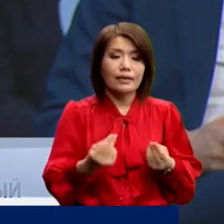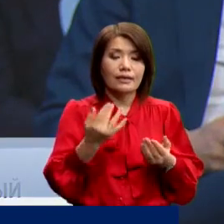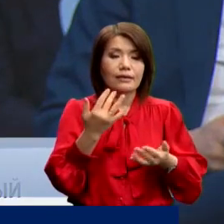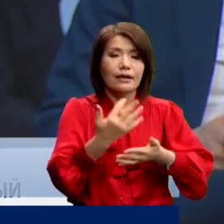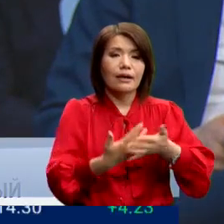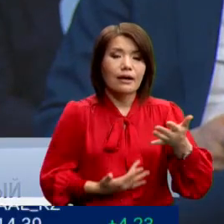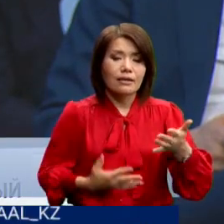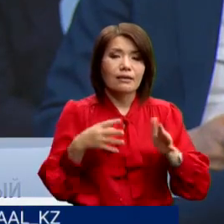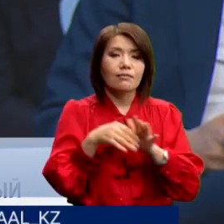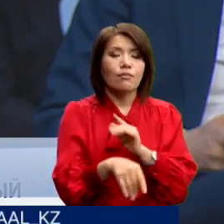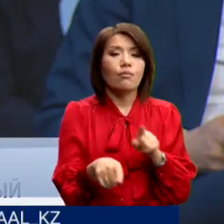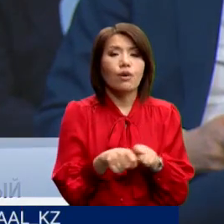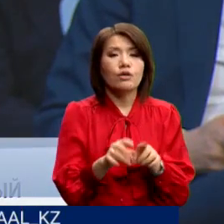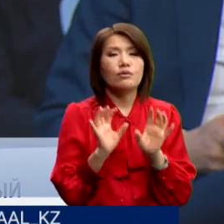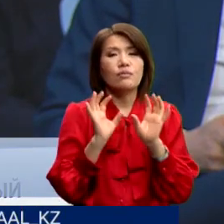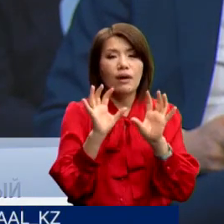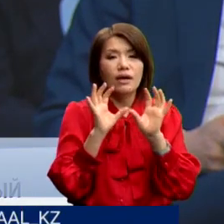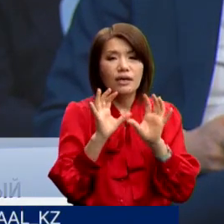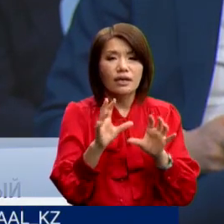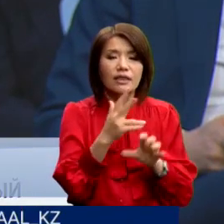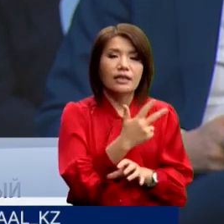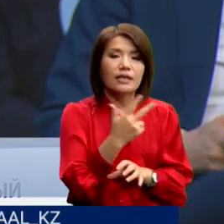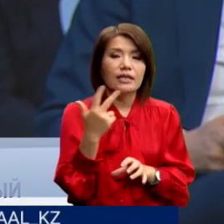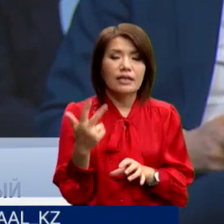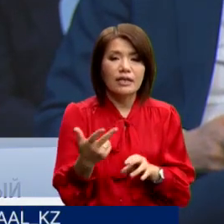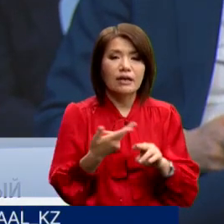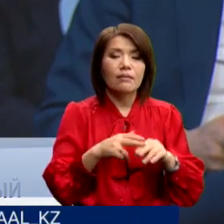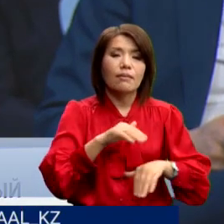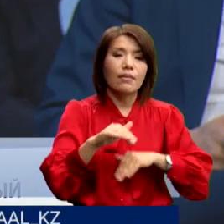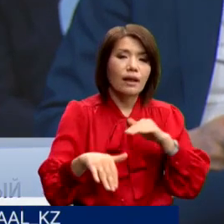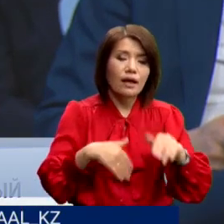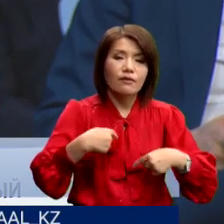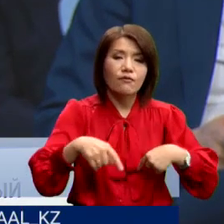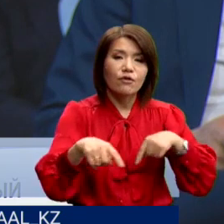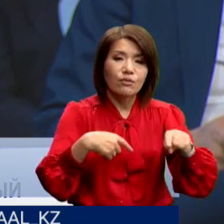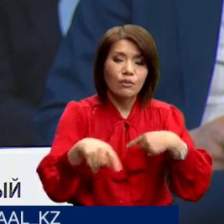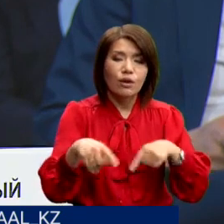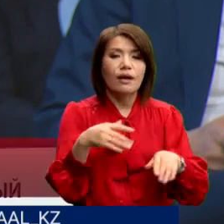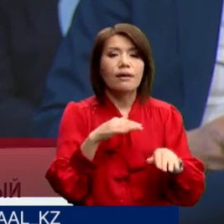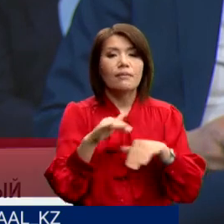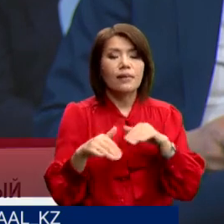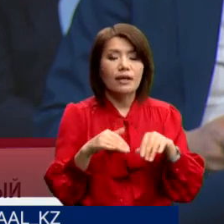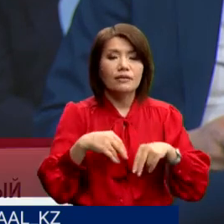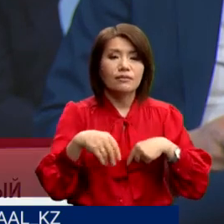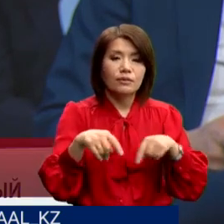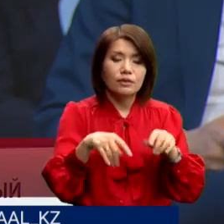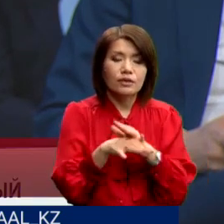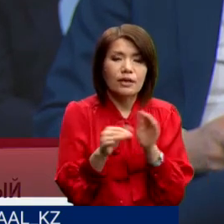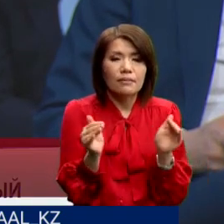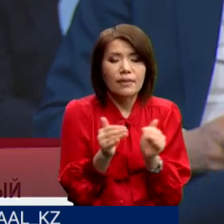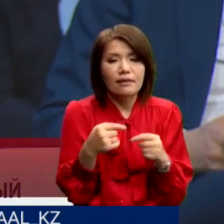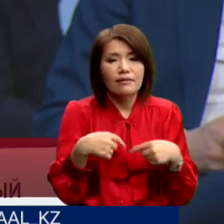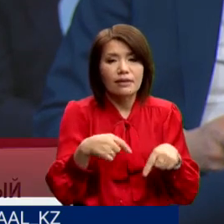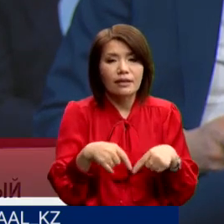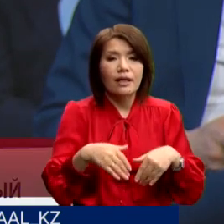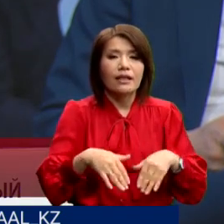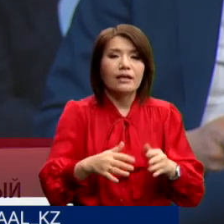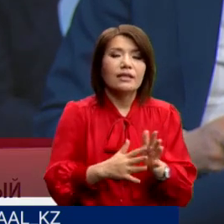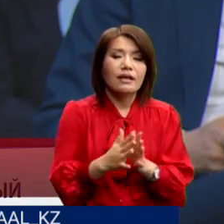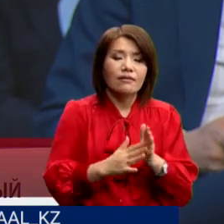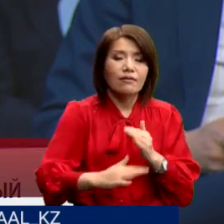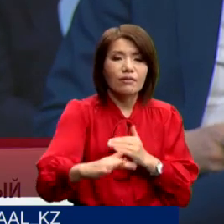спорта, таких как баскетбол 3x3, гандбол, пляжный футбол, пляжный волейбол, мини-футбол и хоккей на траве, которые